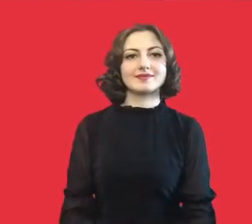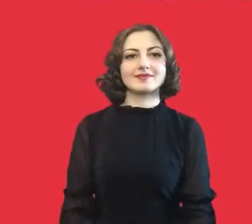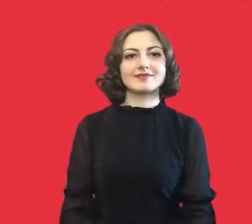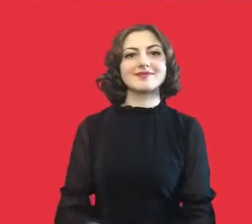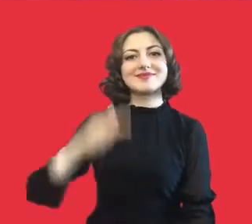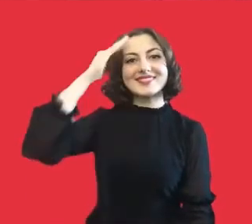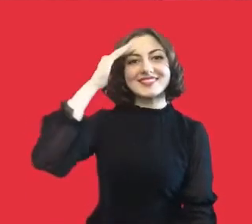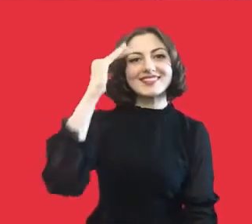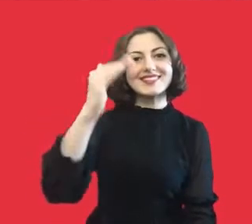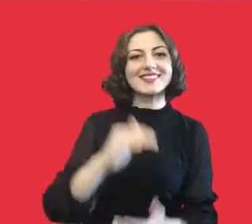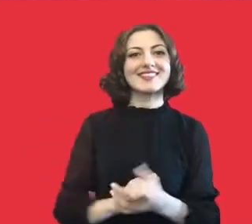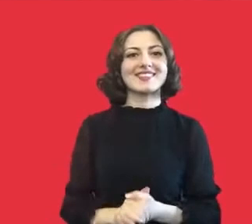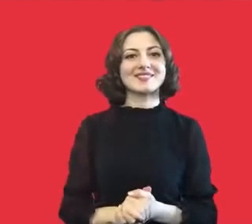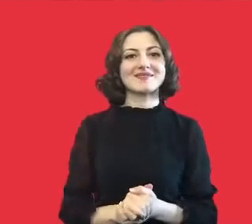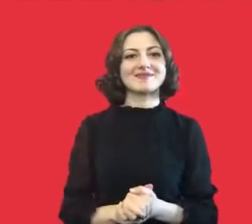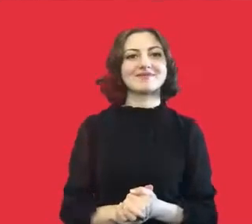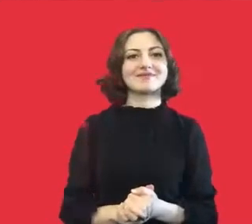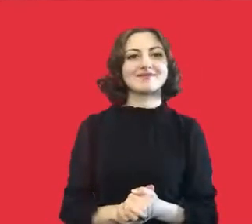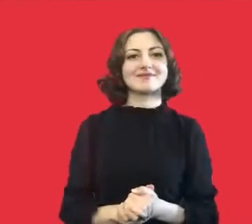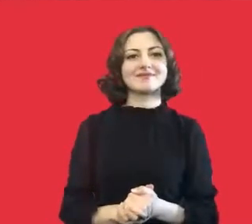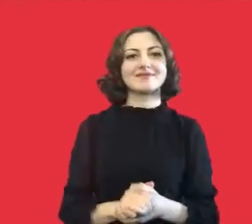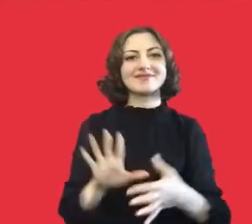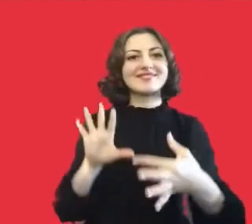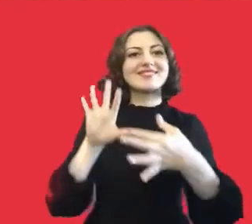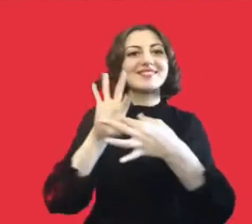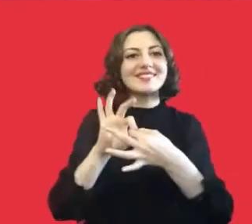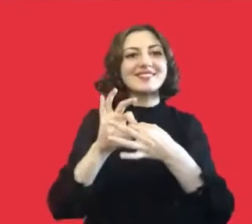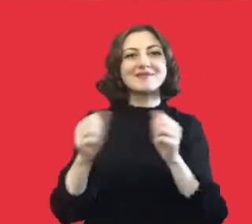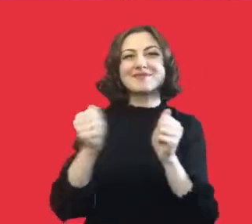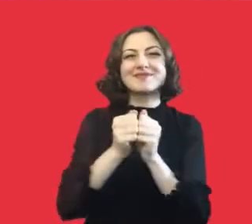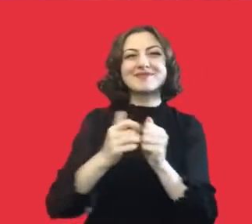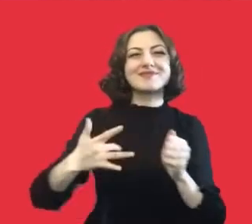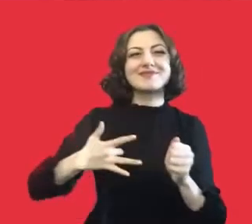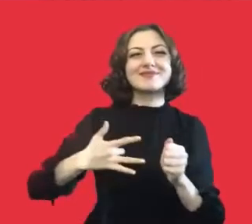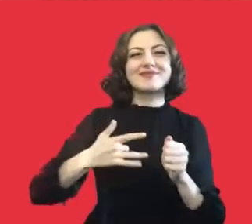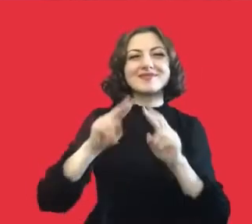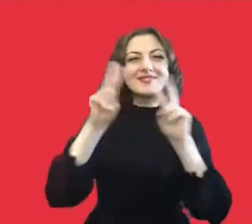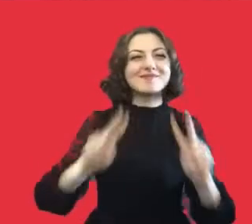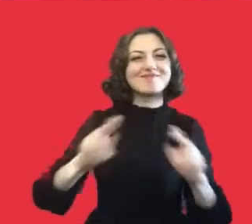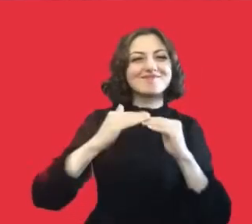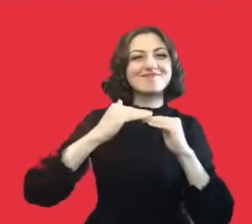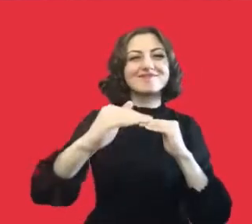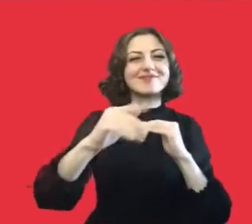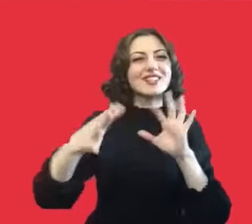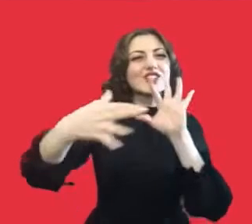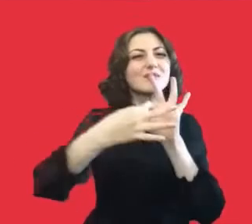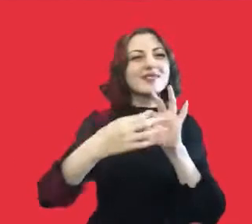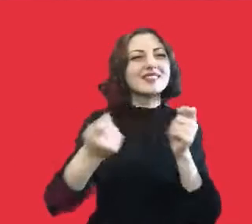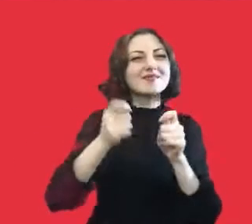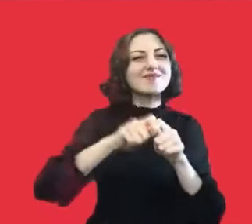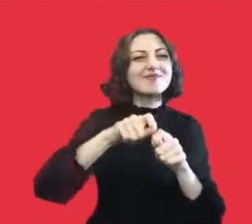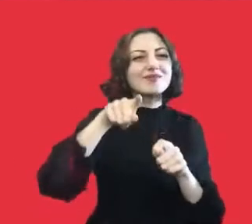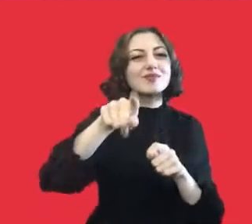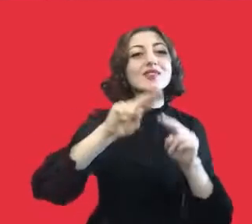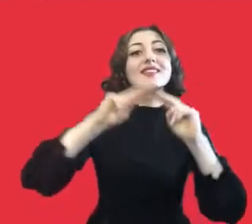Merhabalar. Birleşmiş Milletler Gönülleri Programı ve Ulusal Gönül Komitesi işbirliğiyle yaptığımız Dünya Gönüller Günü